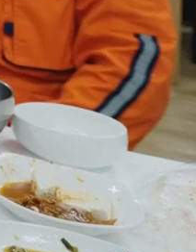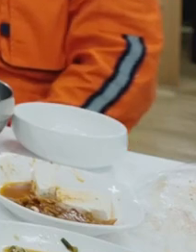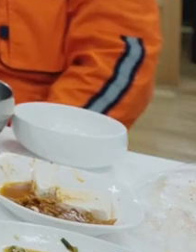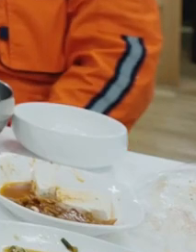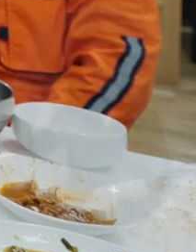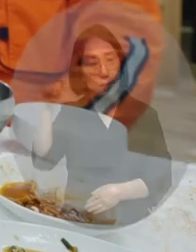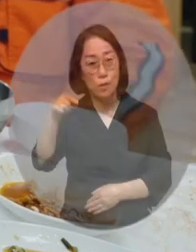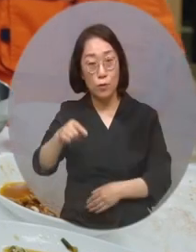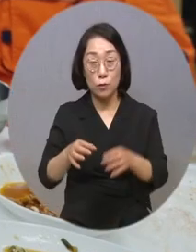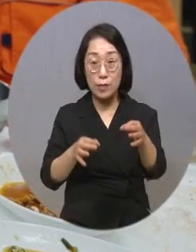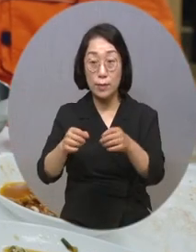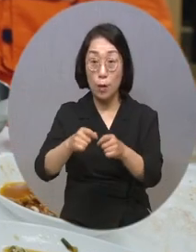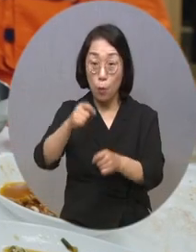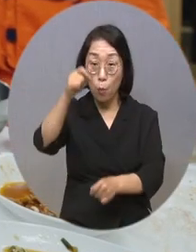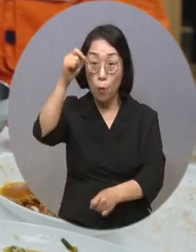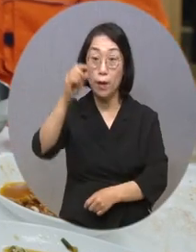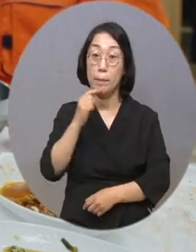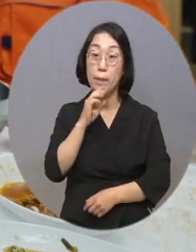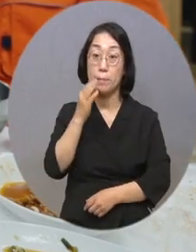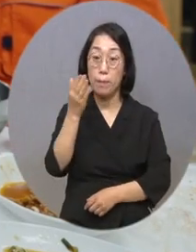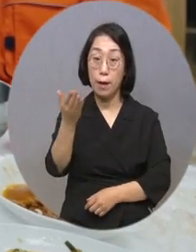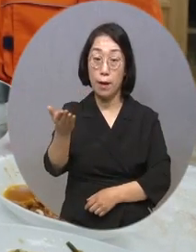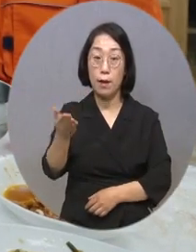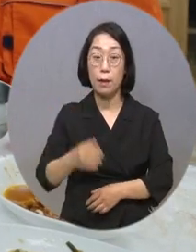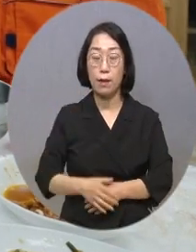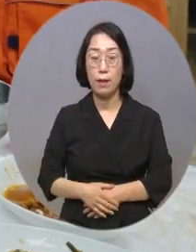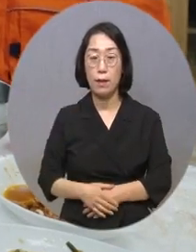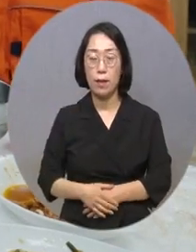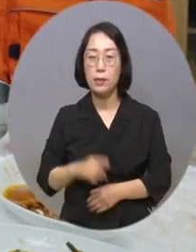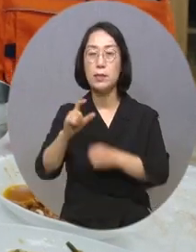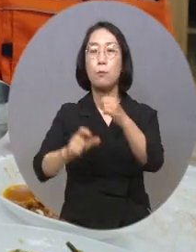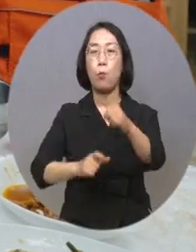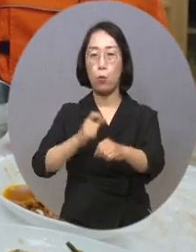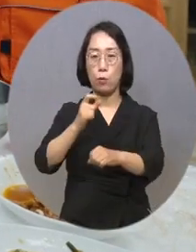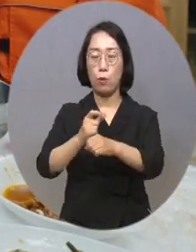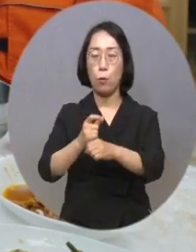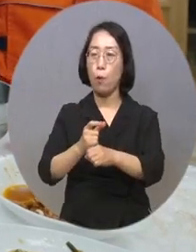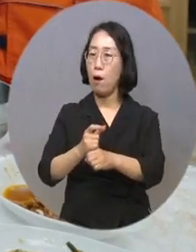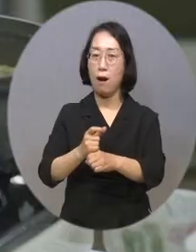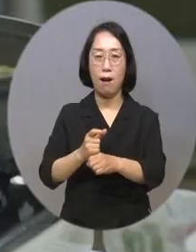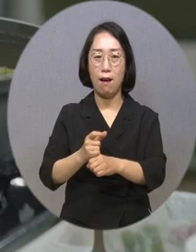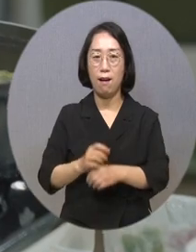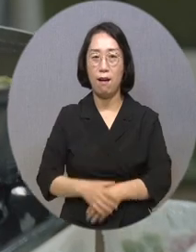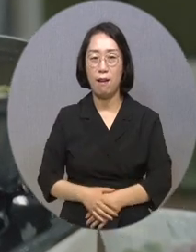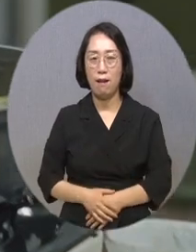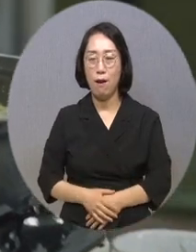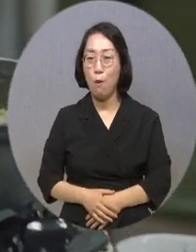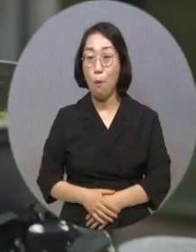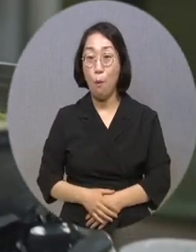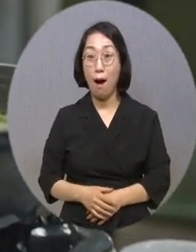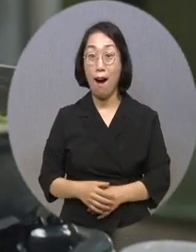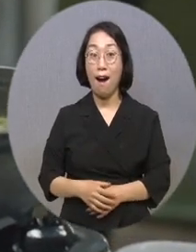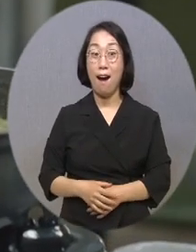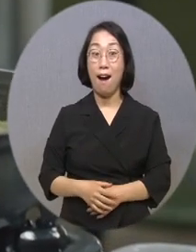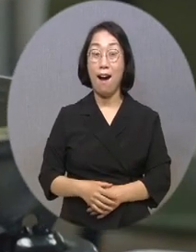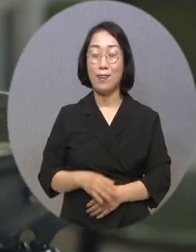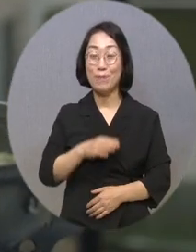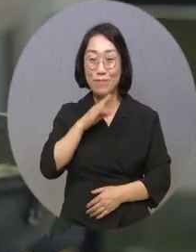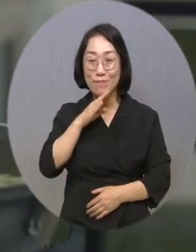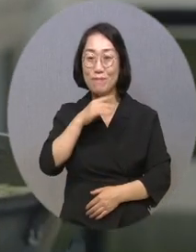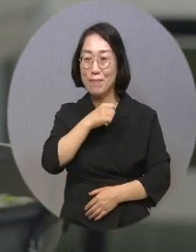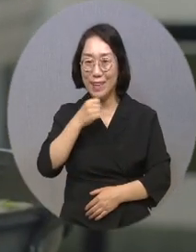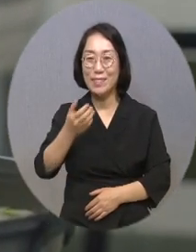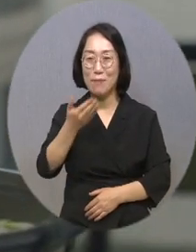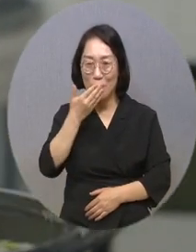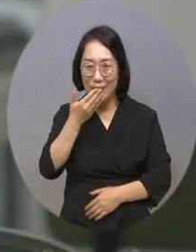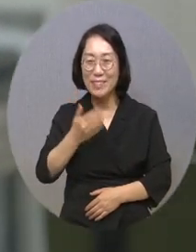여기서 뭐 장사하신 지는 얼마나 되신 거예요? 연차는? 15년? 와. 죄송합니다, 낙지씨. 맛있게 먹겠습니다.